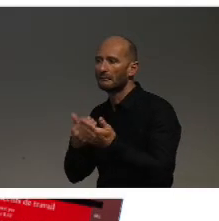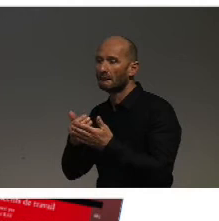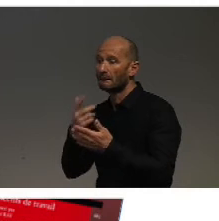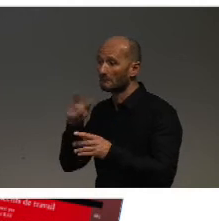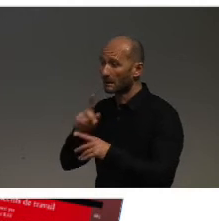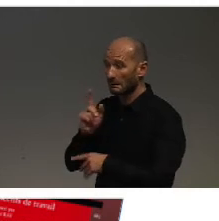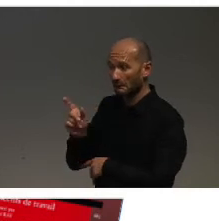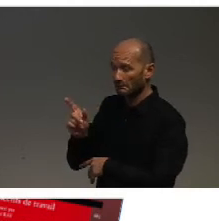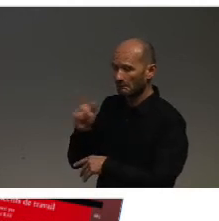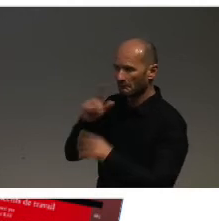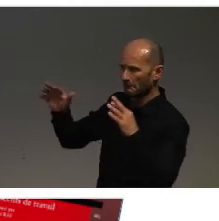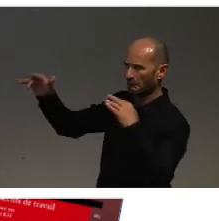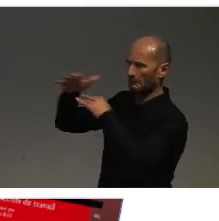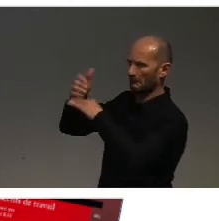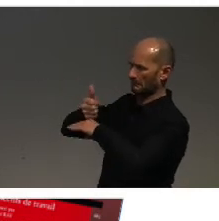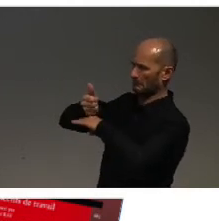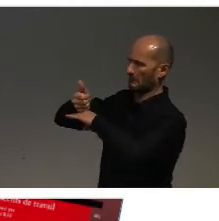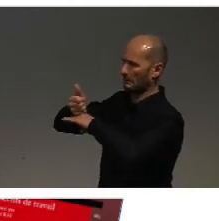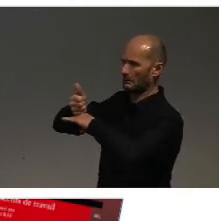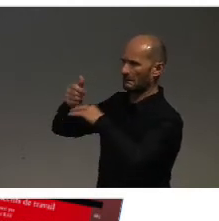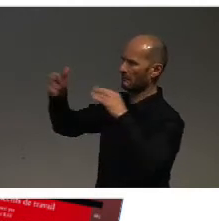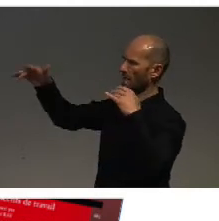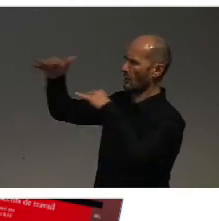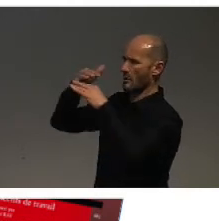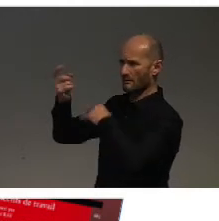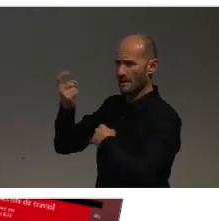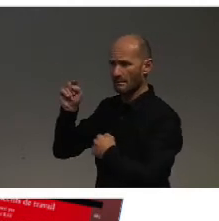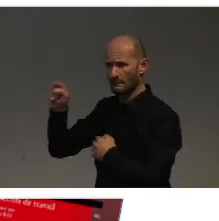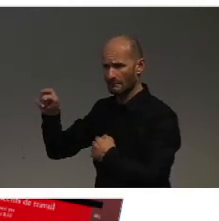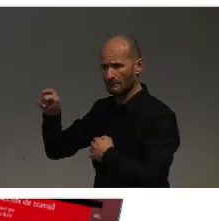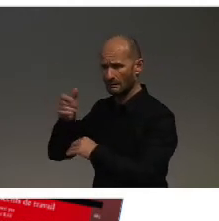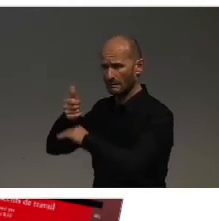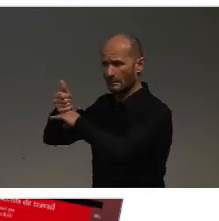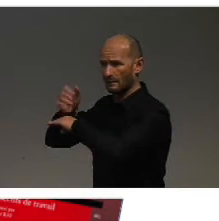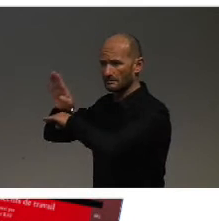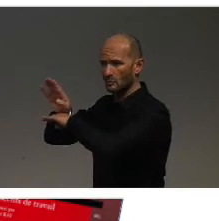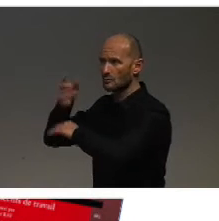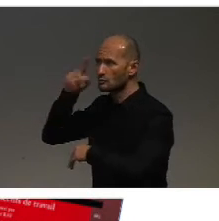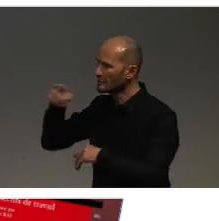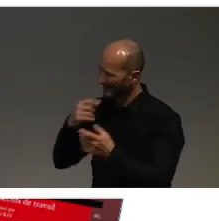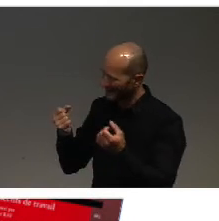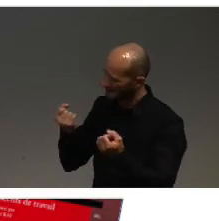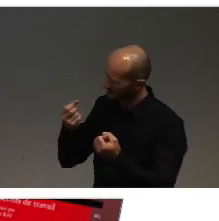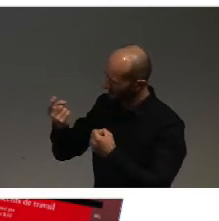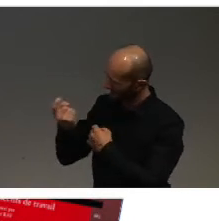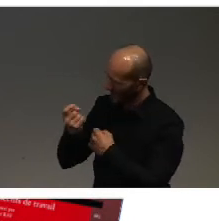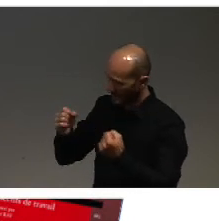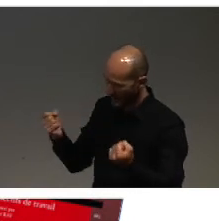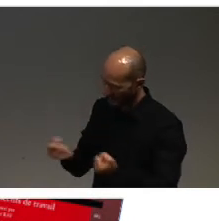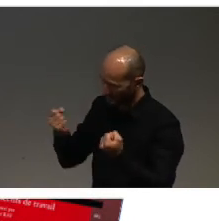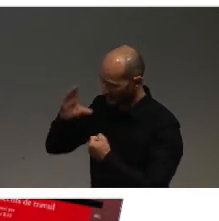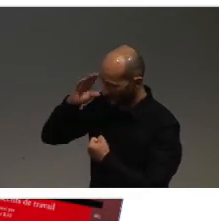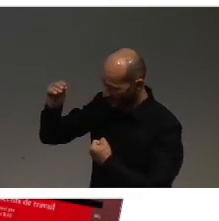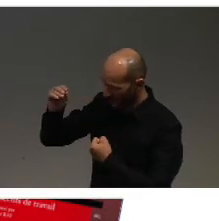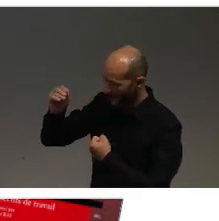d'exposition. Est-ce que c'est une exposition, on va dire, environnementale, ou est-ce que c'est une exposition qui est liée à l'activité professionnelle? On ne pourrait pas discriminer l'ensemble